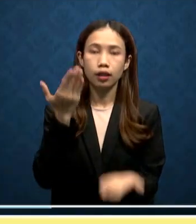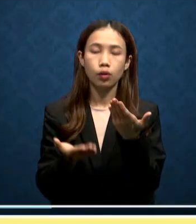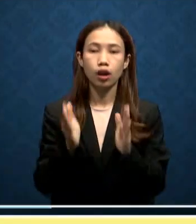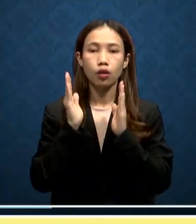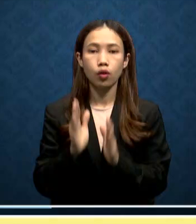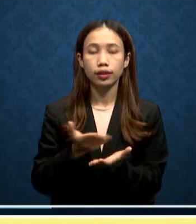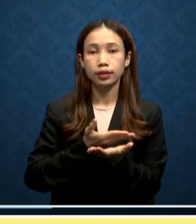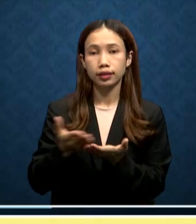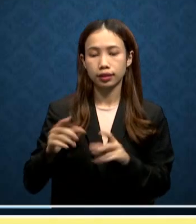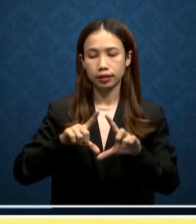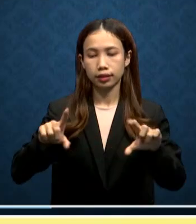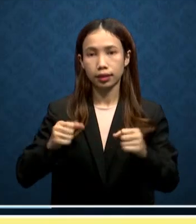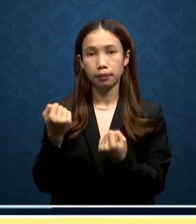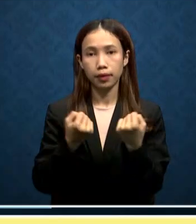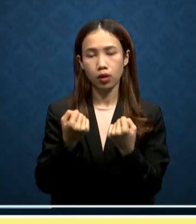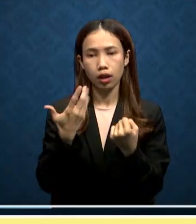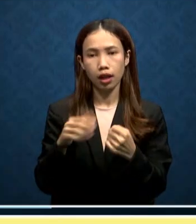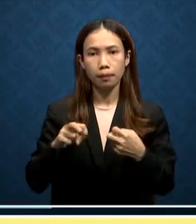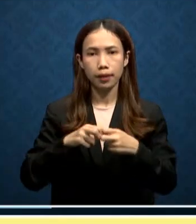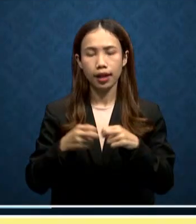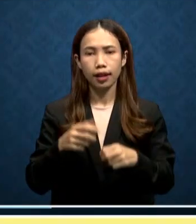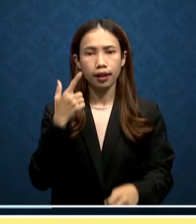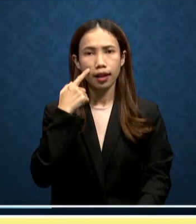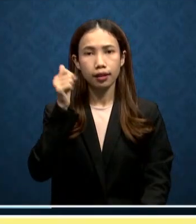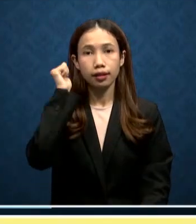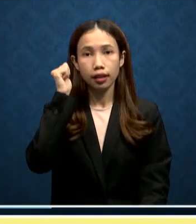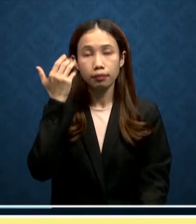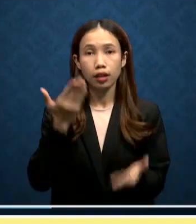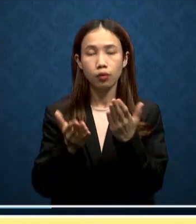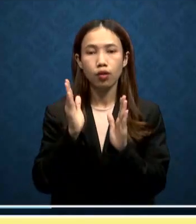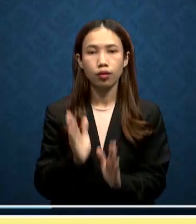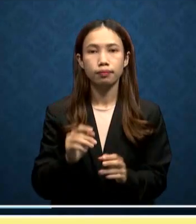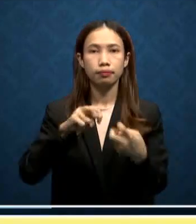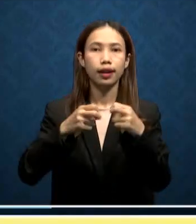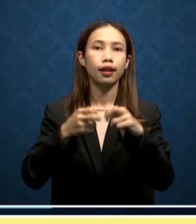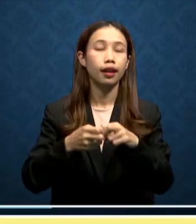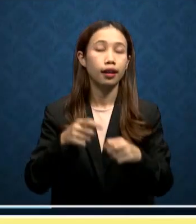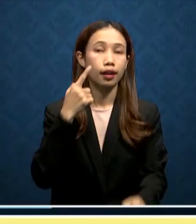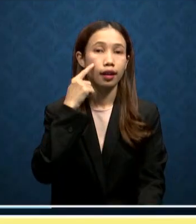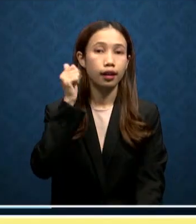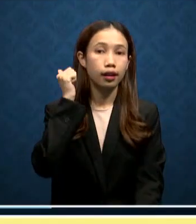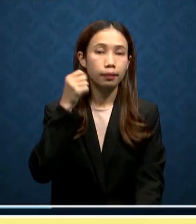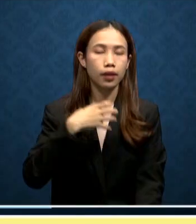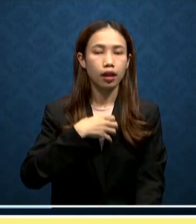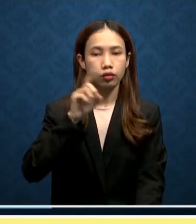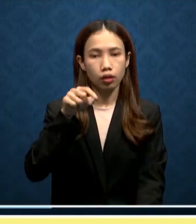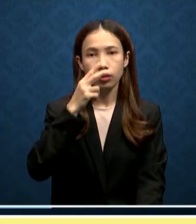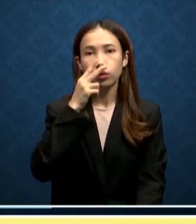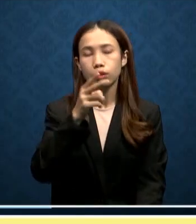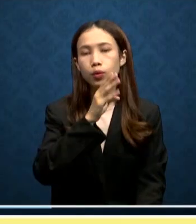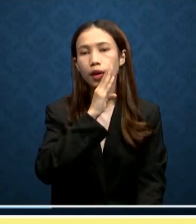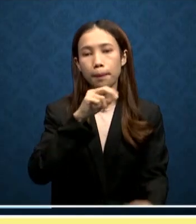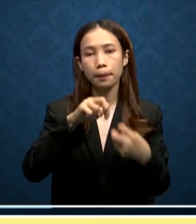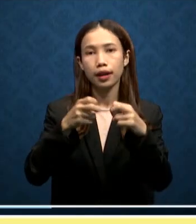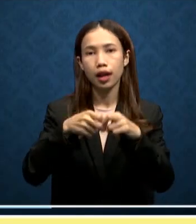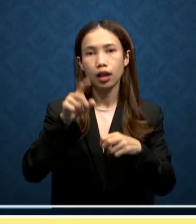เนี่ยในจังหวัดเหล่านี้มันอาจจะหน้าเดิมๆซึ่งเป็นพวกที่มีปัญหาเ่อท่านจะลงไปลึกว่าถ้ามันมีปัญหาเนี่ย